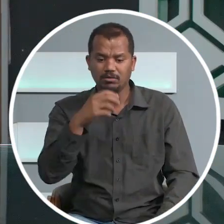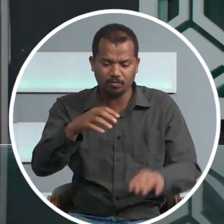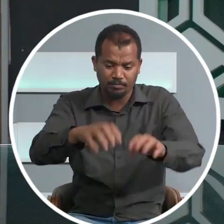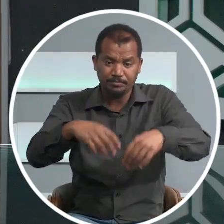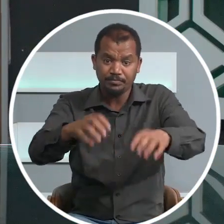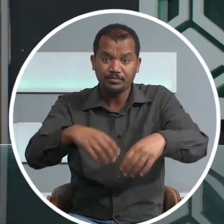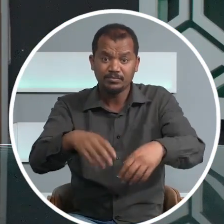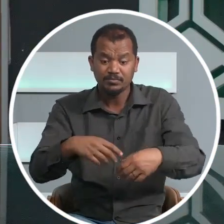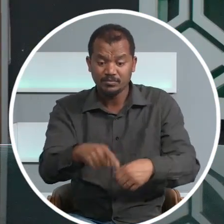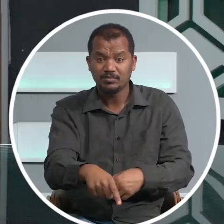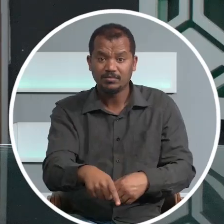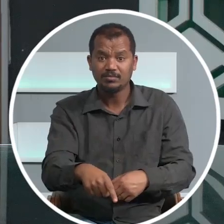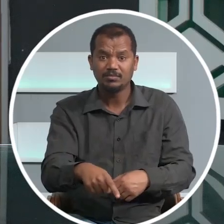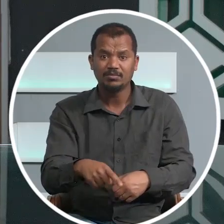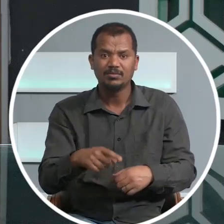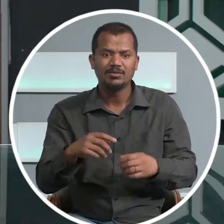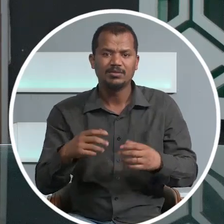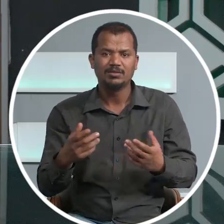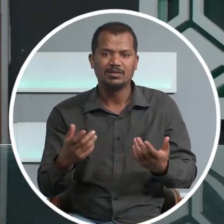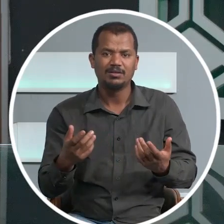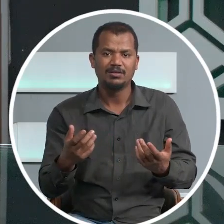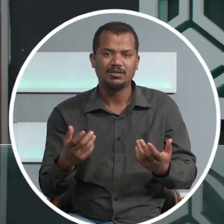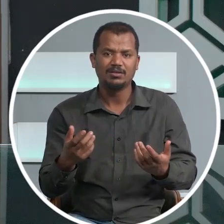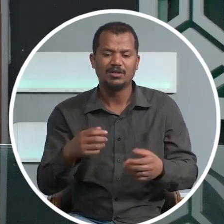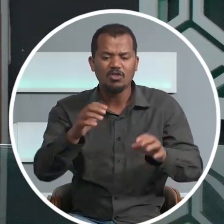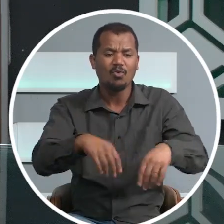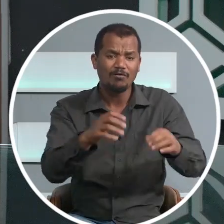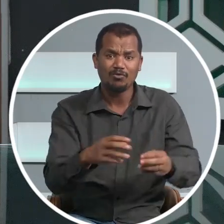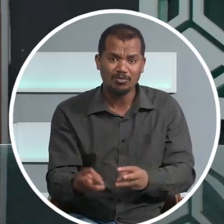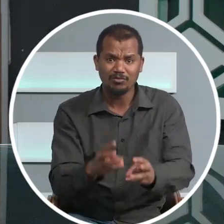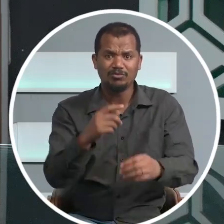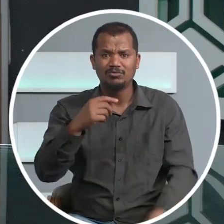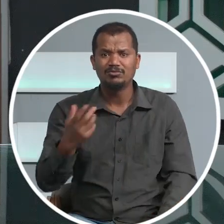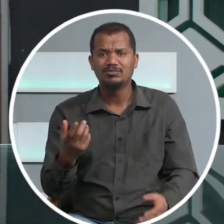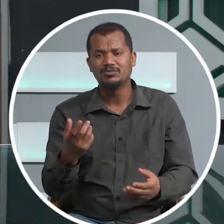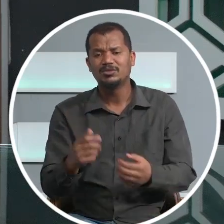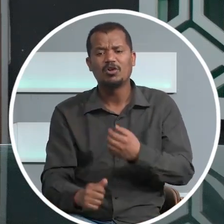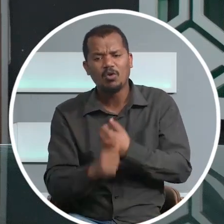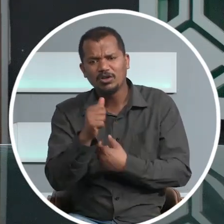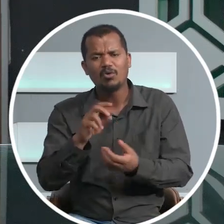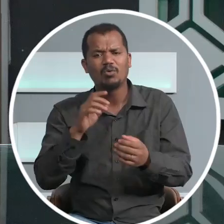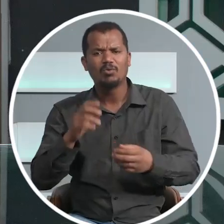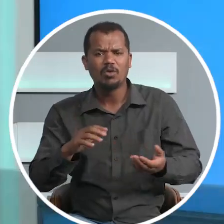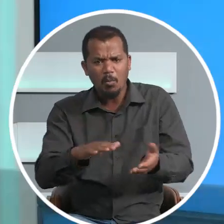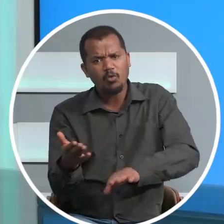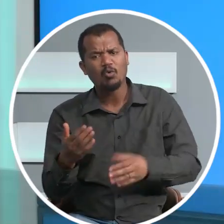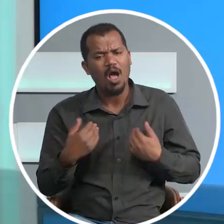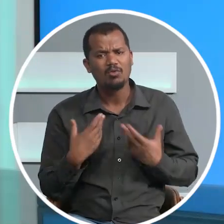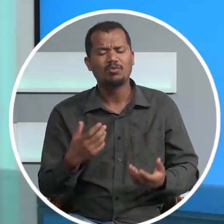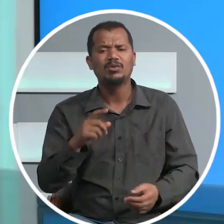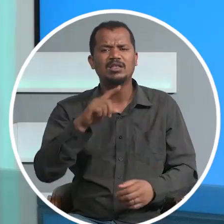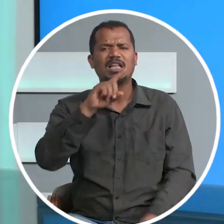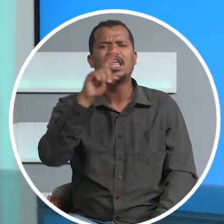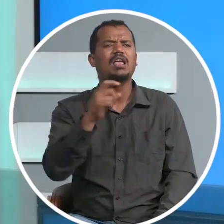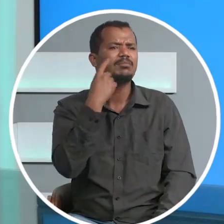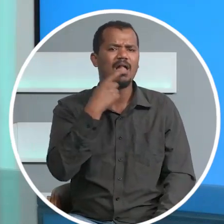تا کفرو تو آدیو تو سلام اینا برو سیمبل سو بتو کفرو تو تا گرته بی تاچو آللو ولو آللو، بزی کوده تا یکی